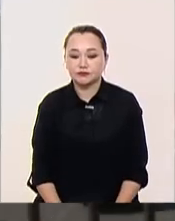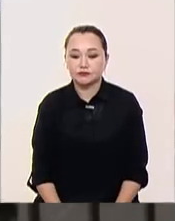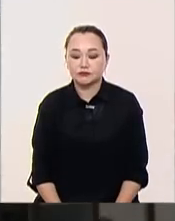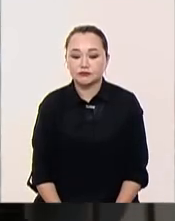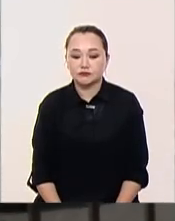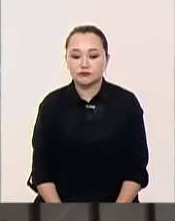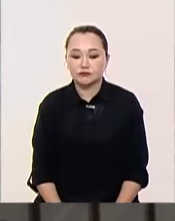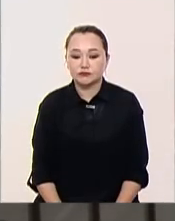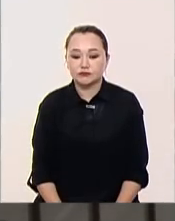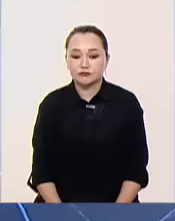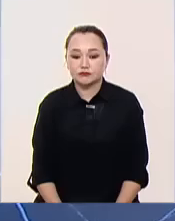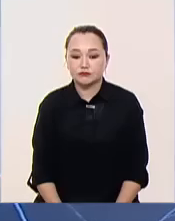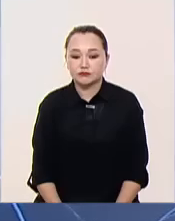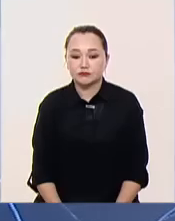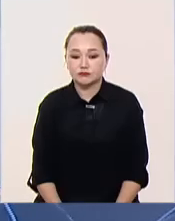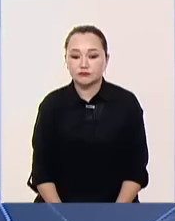Информбюро, Шымкент.